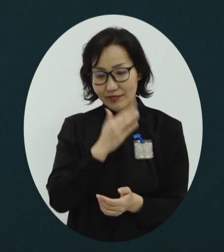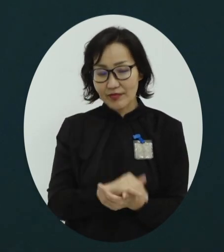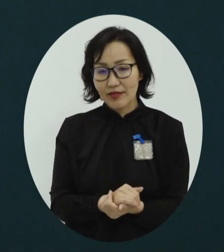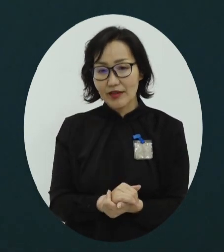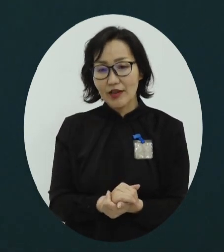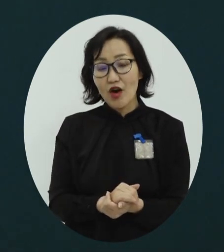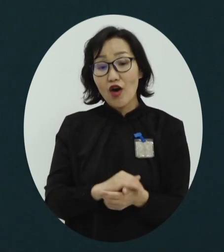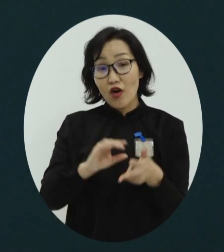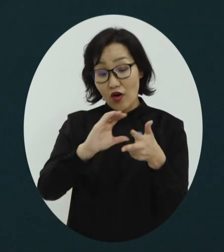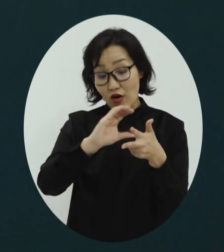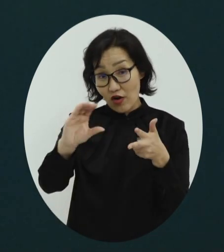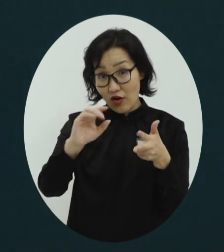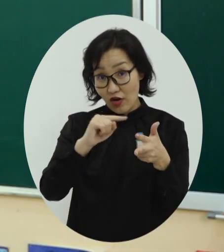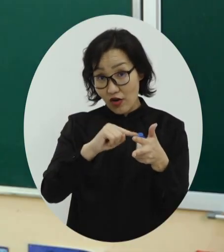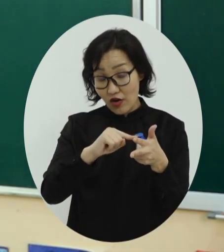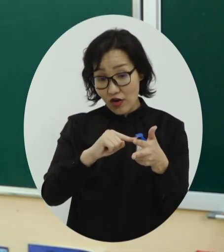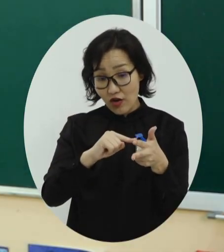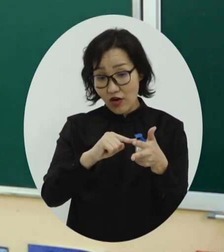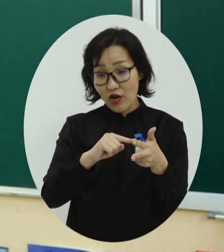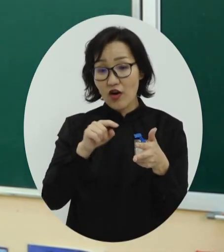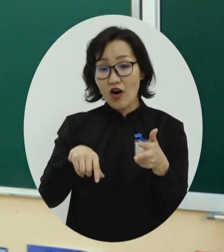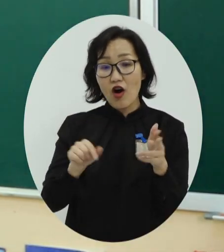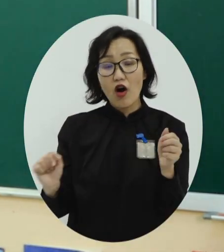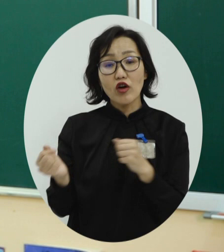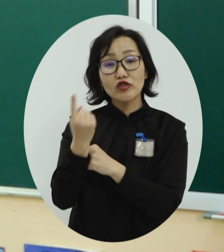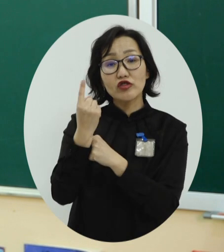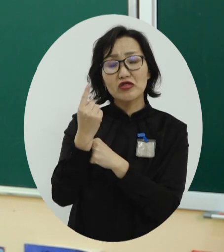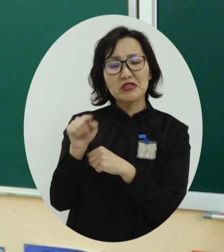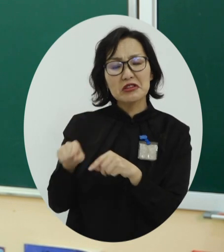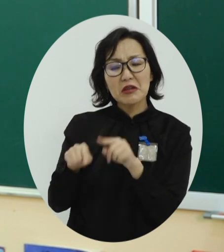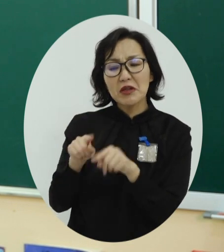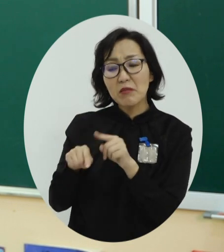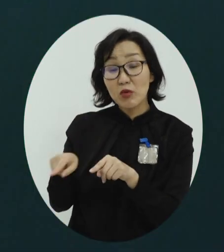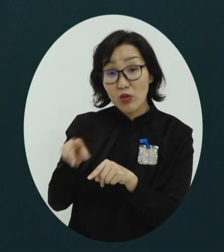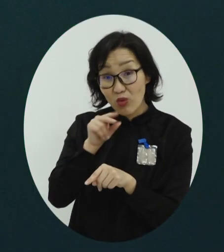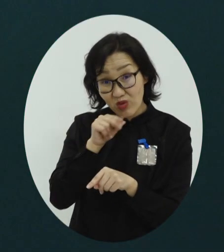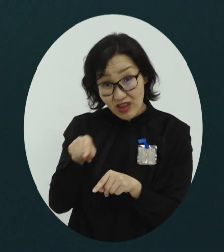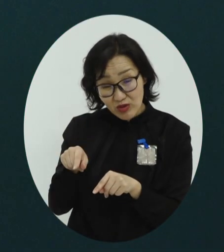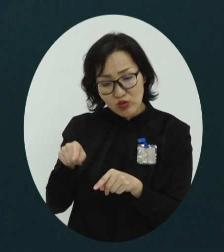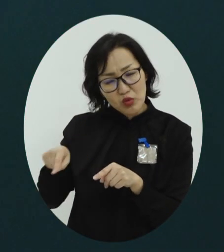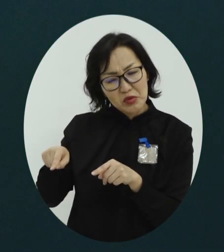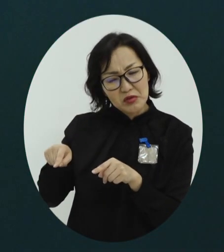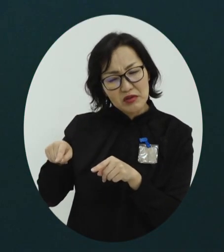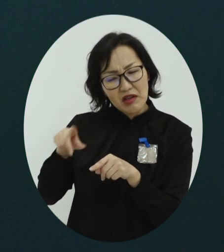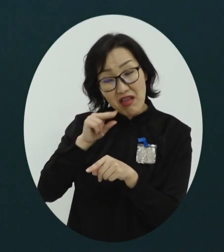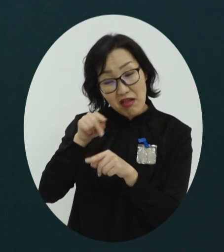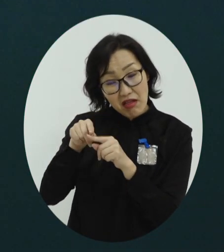Өдрийн тэмдэглэлийн гол хэсэгт тэмдэглэл бичих онцлог үйл явдал, түүнээс